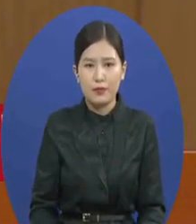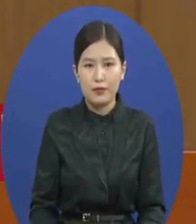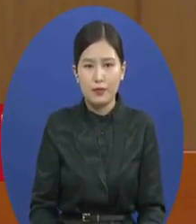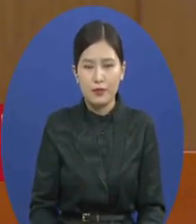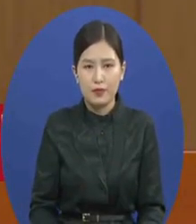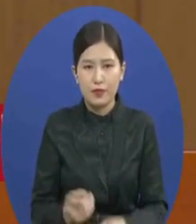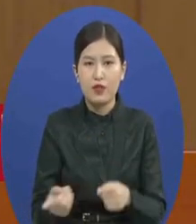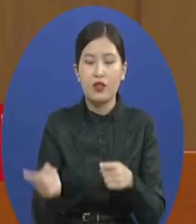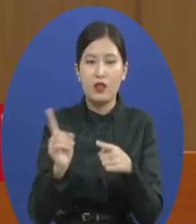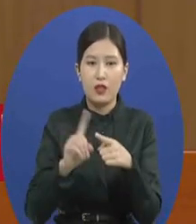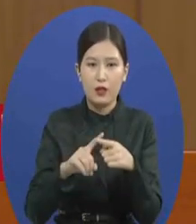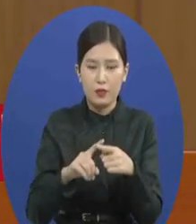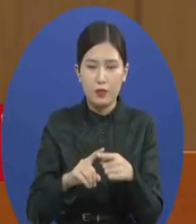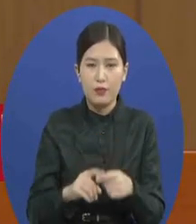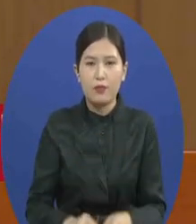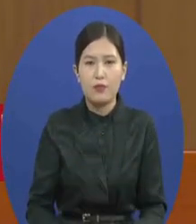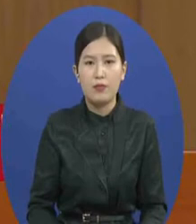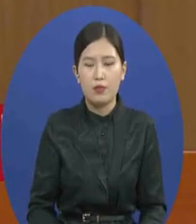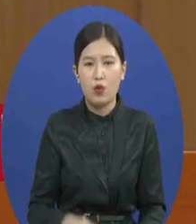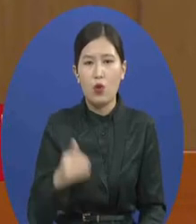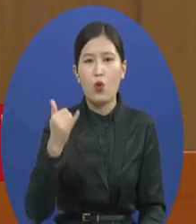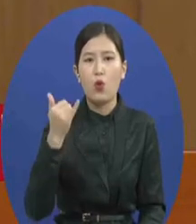нь ус